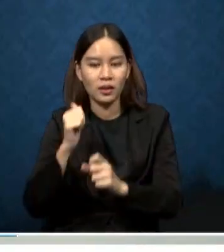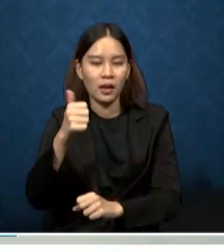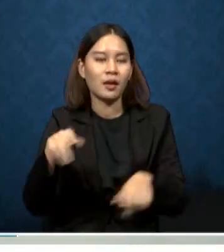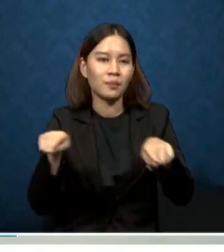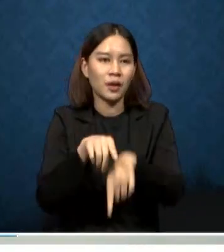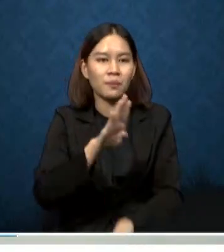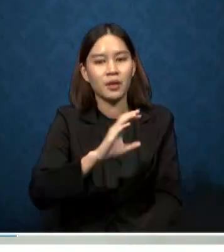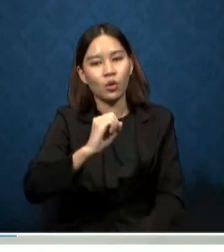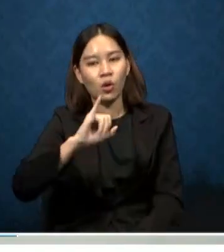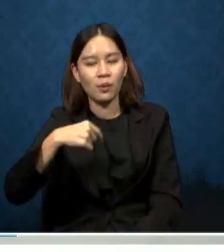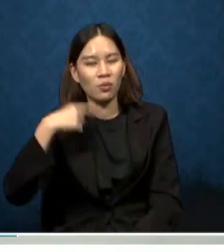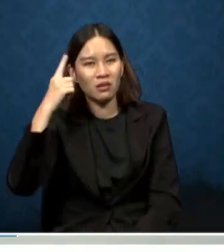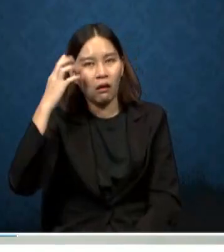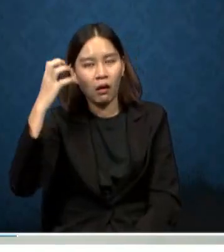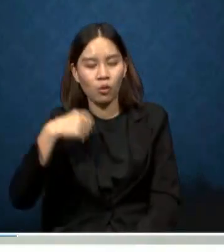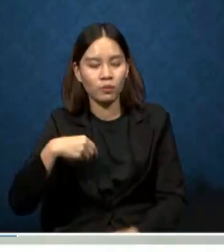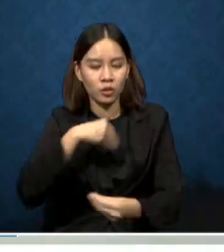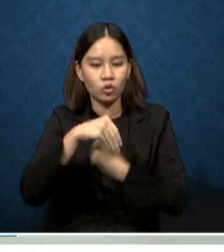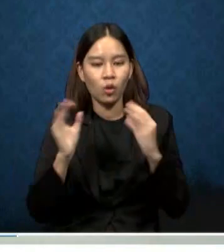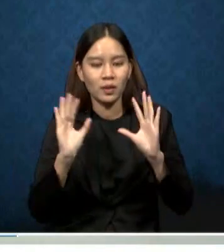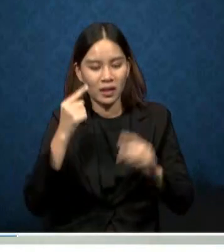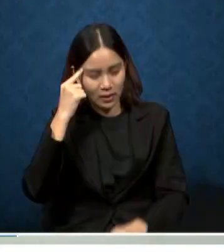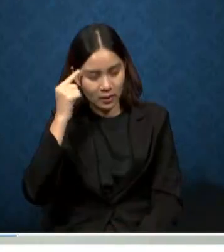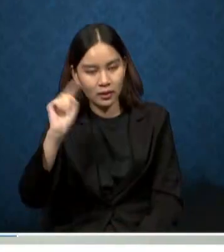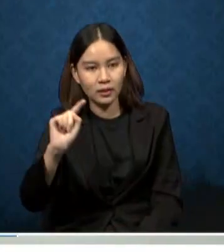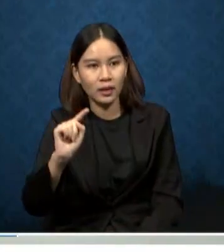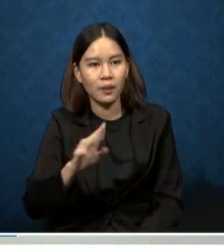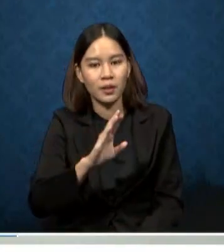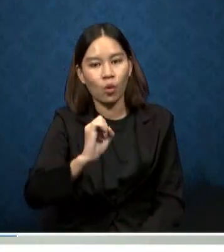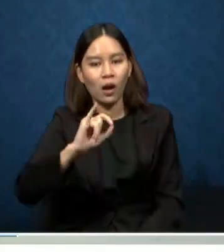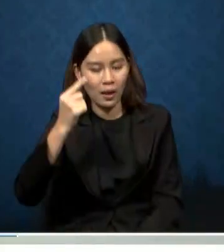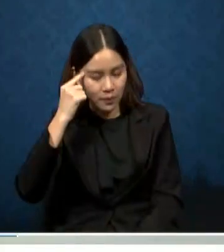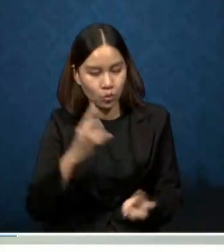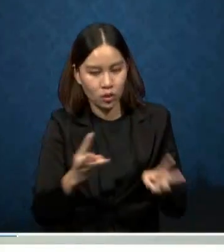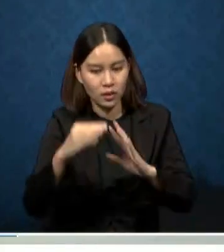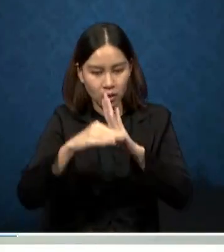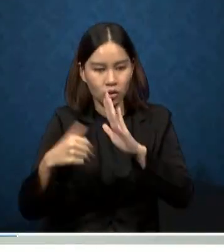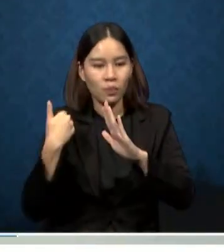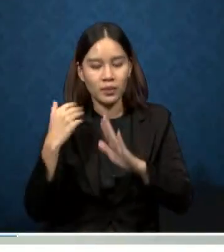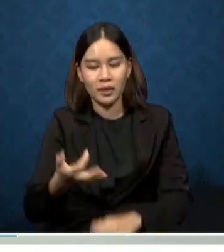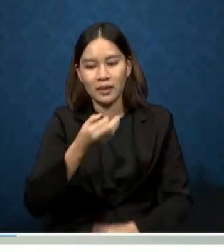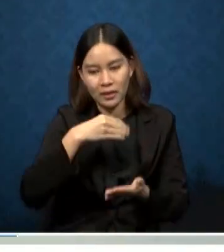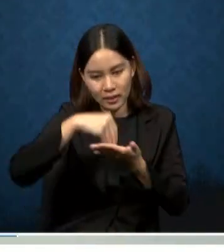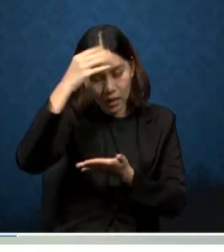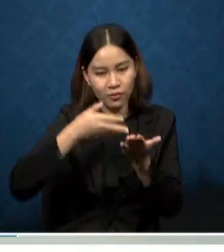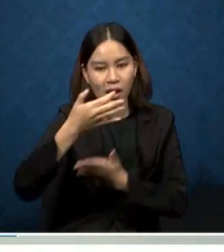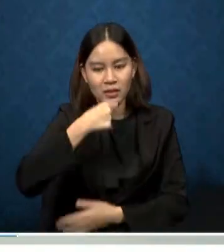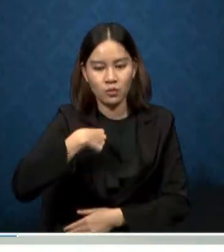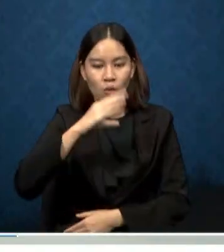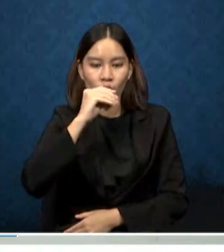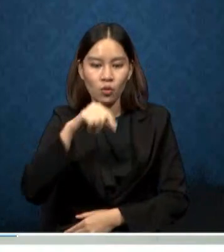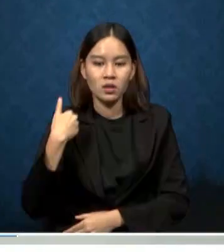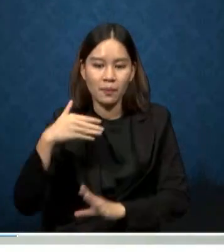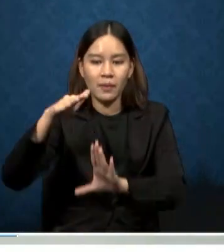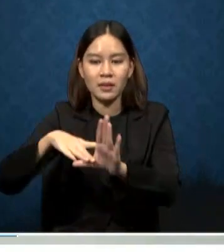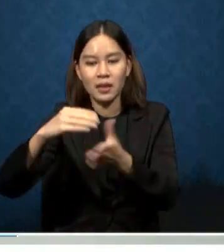ผมนไมออกวผมไมใชนธรกิจแตผมนออกวา เขาจะต้องมีช่องทางคนจะเรีนอาิวะ เมเขาเห็นทางที่ผมพูดถึงเขาจะมาส